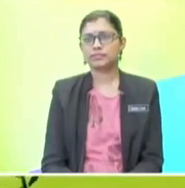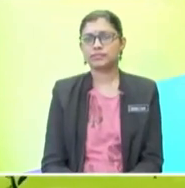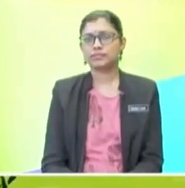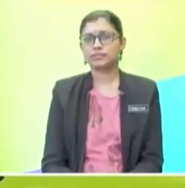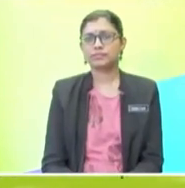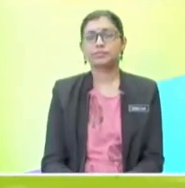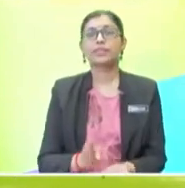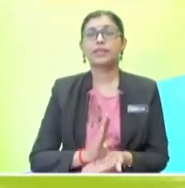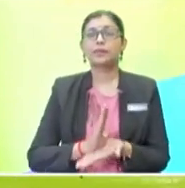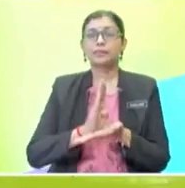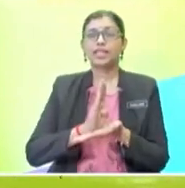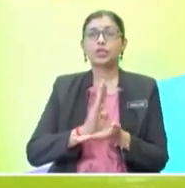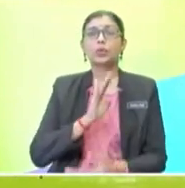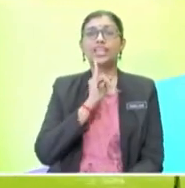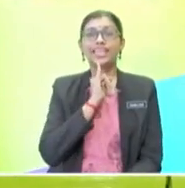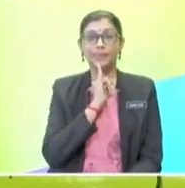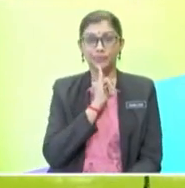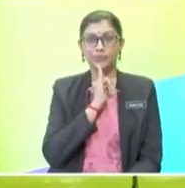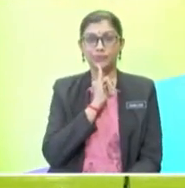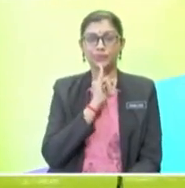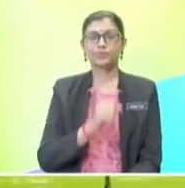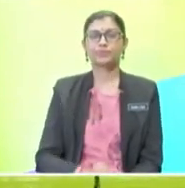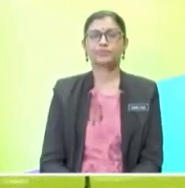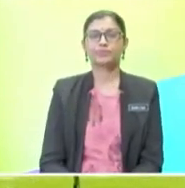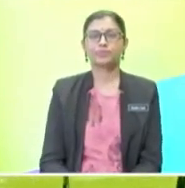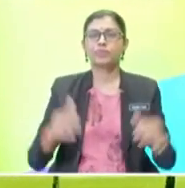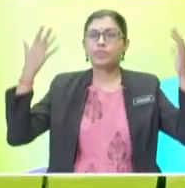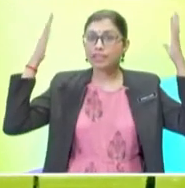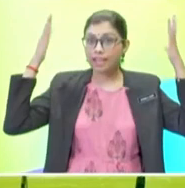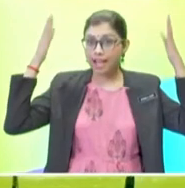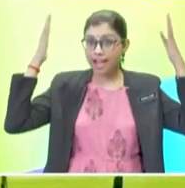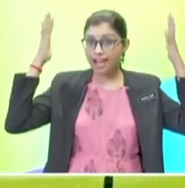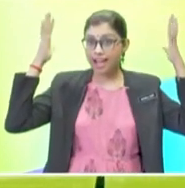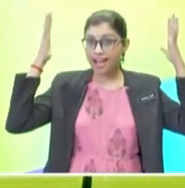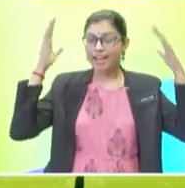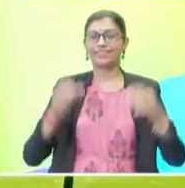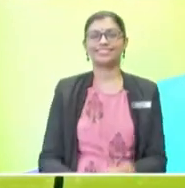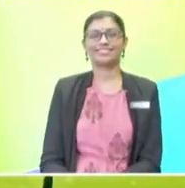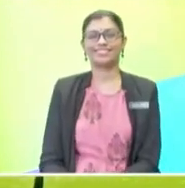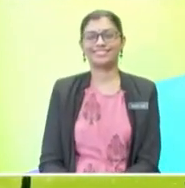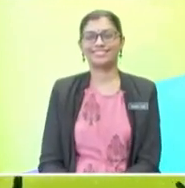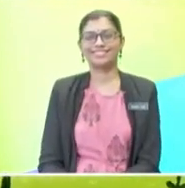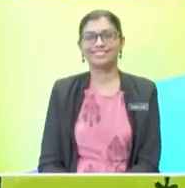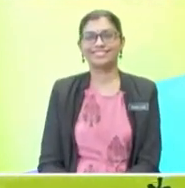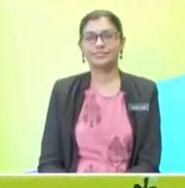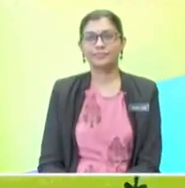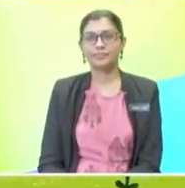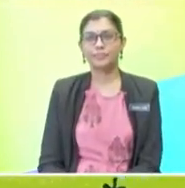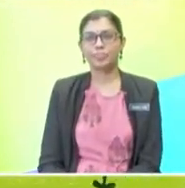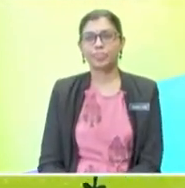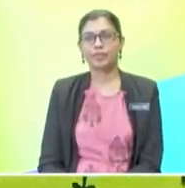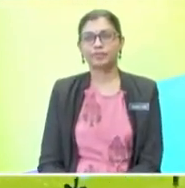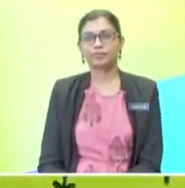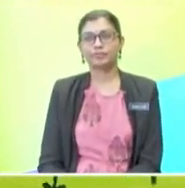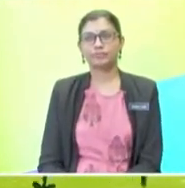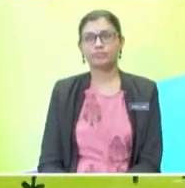Membantu ibu, cikgu. Ah, membantu ibu. Terbaik. Tepuk tangan tu, Amar. Hebat, Amar. Okey, seterusnya, siapa